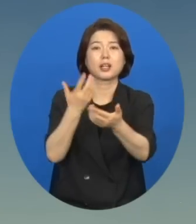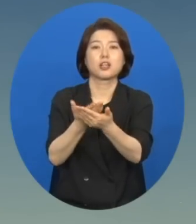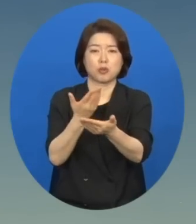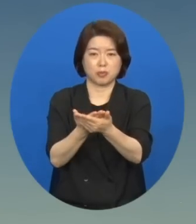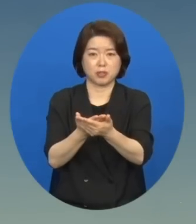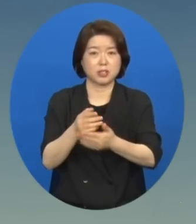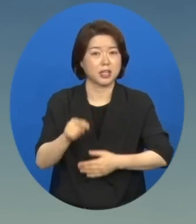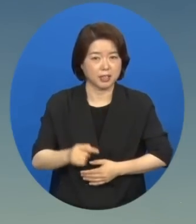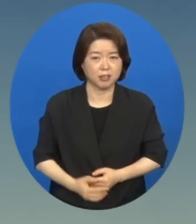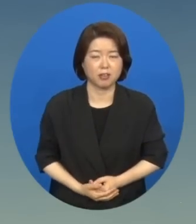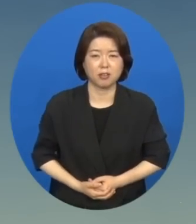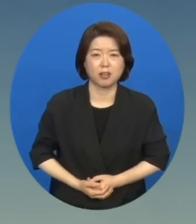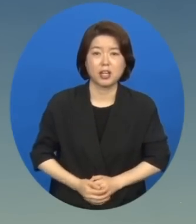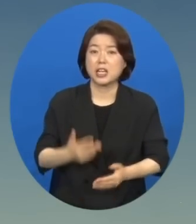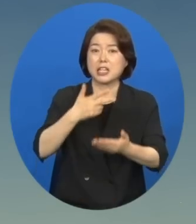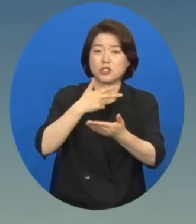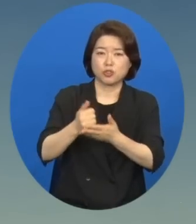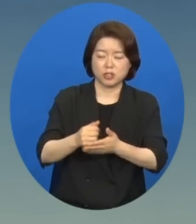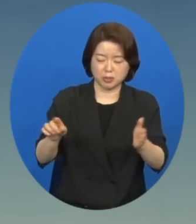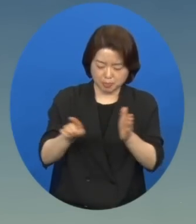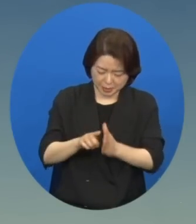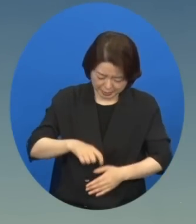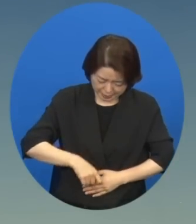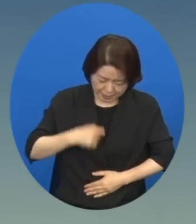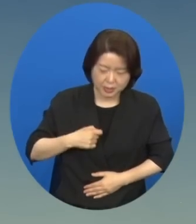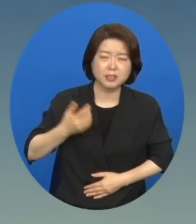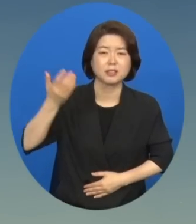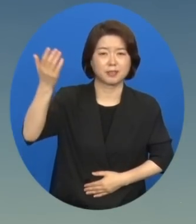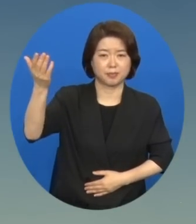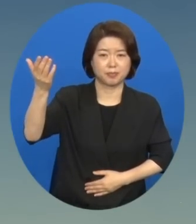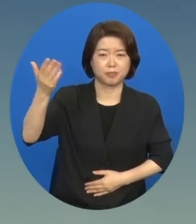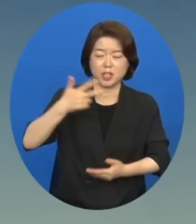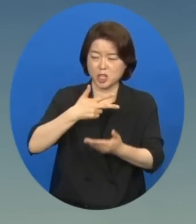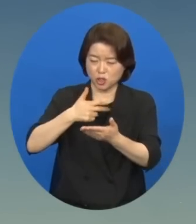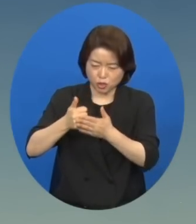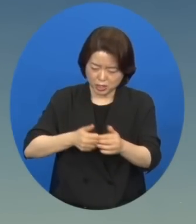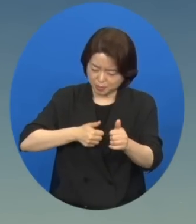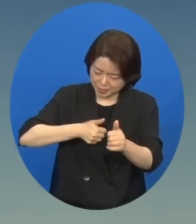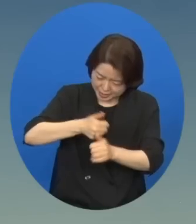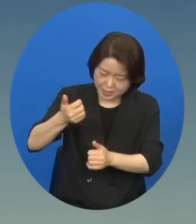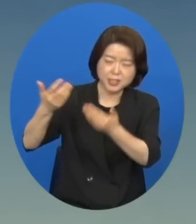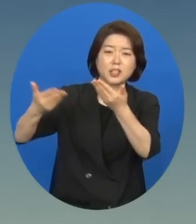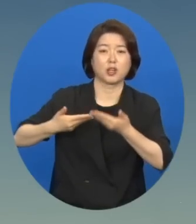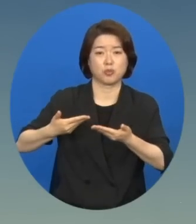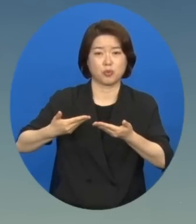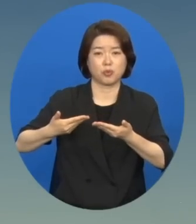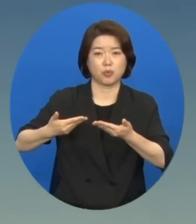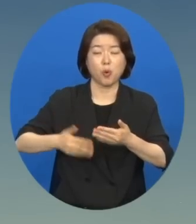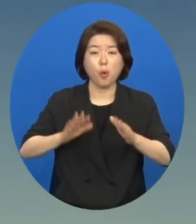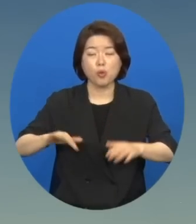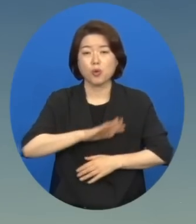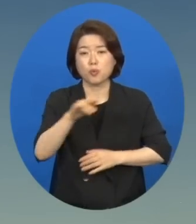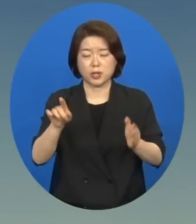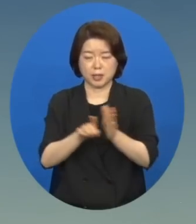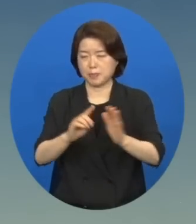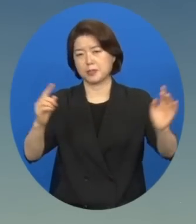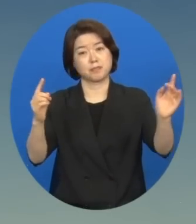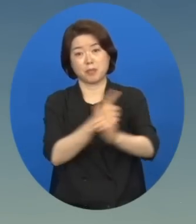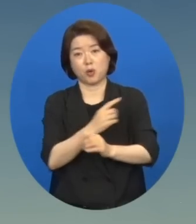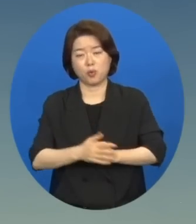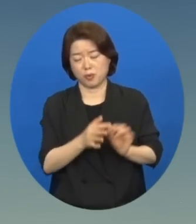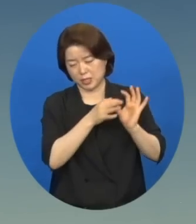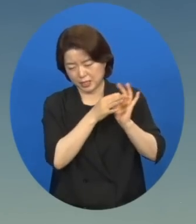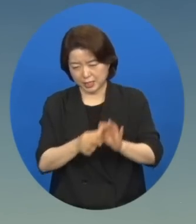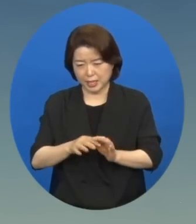주옵소서. 주님이 신실하신 거예요. 주님이 이기게 하십니다. 오늘 우리가 믿음을 바꿉시다.